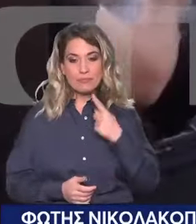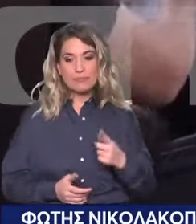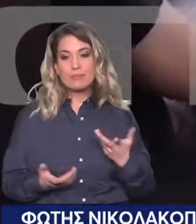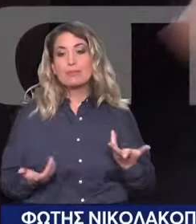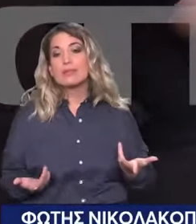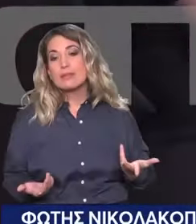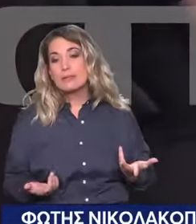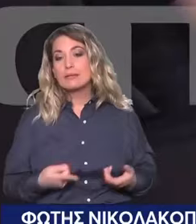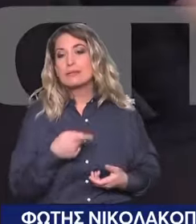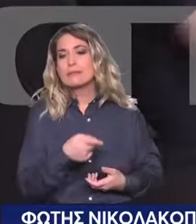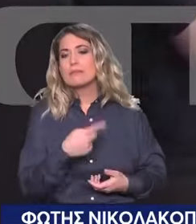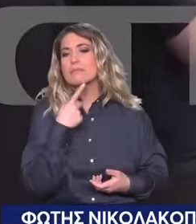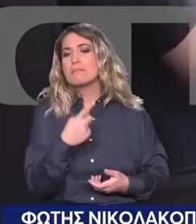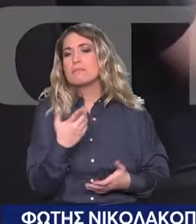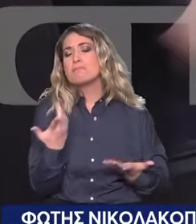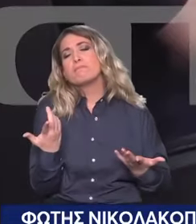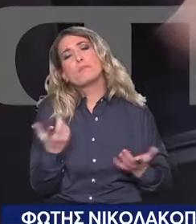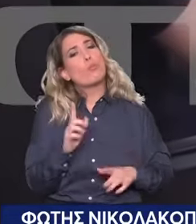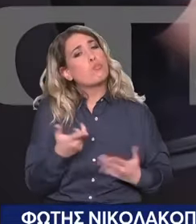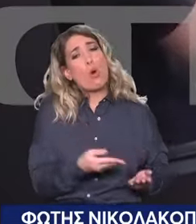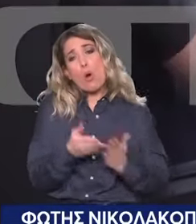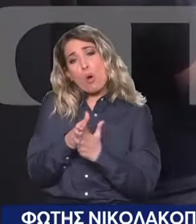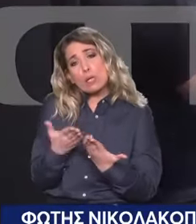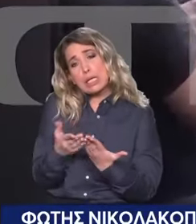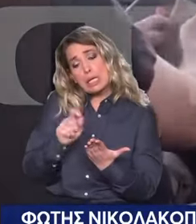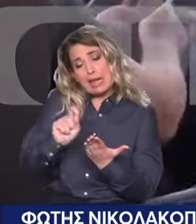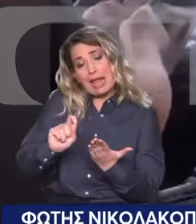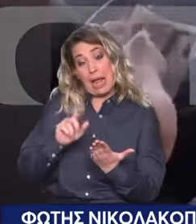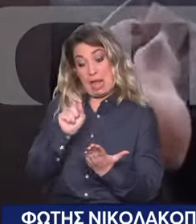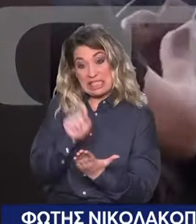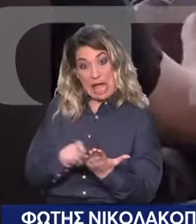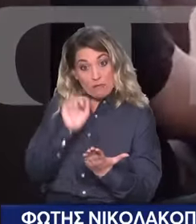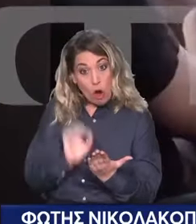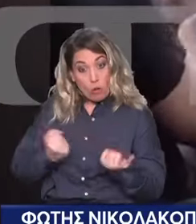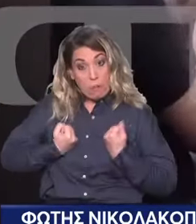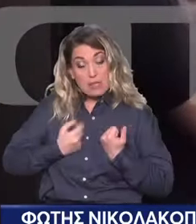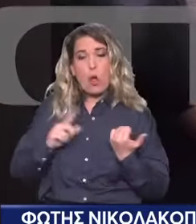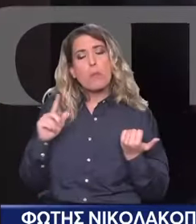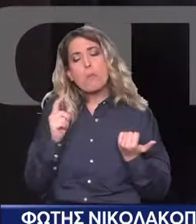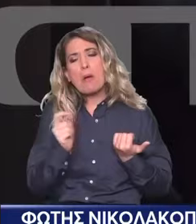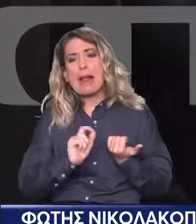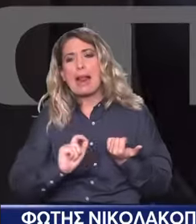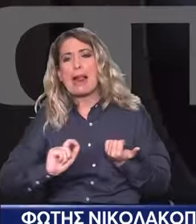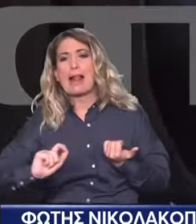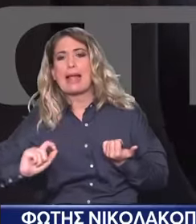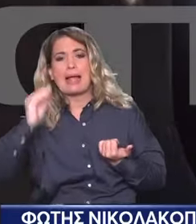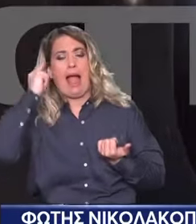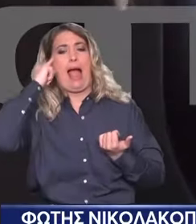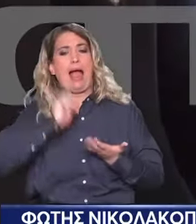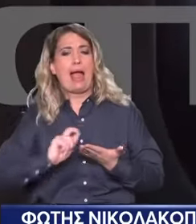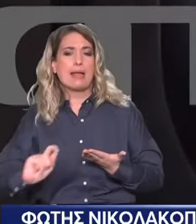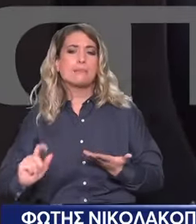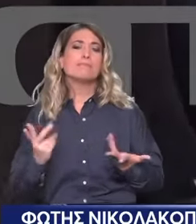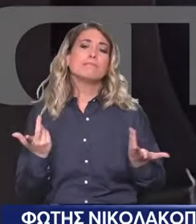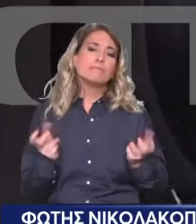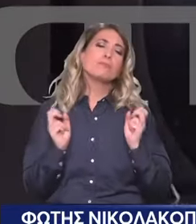είπα έχουμε και κάποιες ατζέντες που ίσως κάτι σημειώνει ο συνάδελφος σίγουρα όμως ε ε αυτό έπρεπε ενώ έχει σταματήσει το λεωφορείο